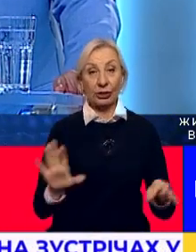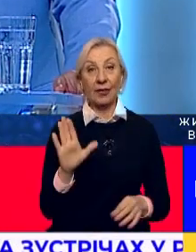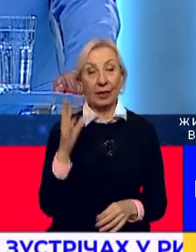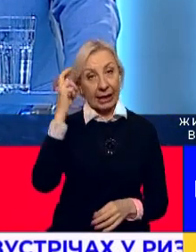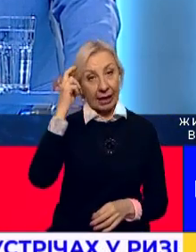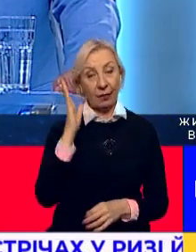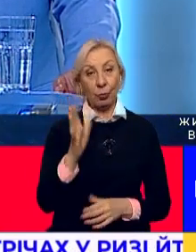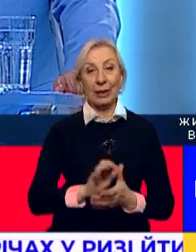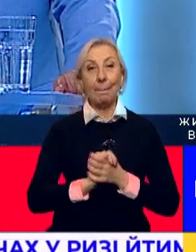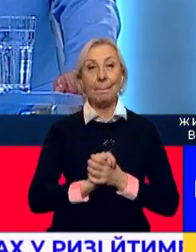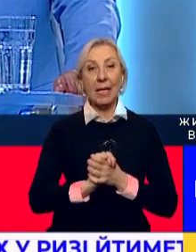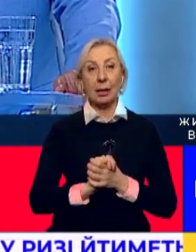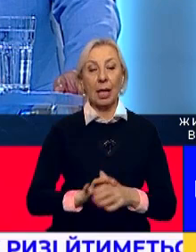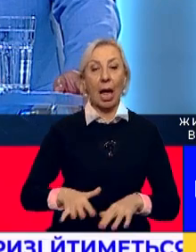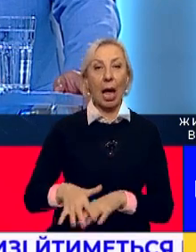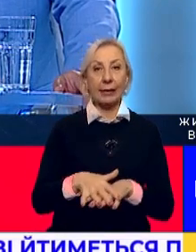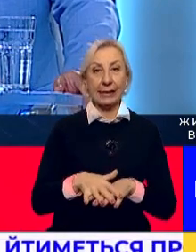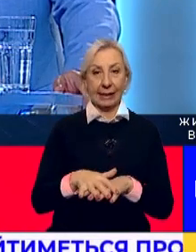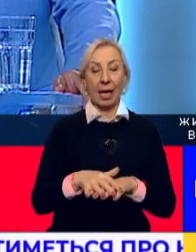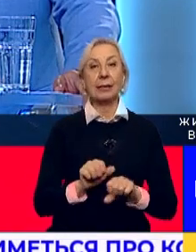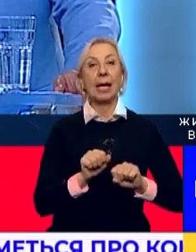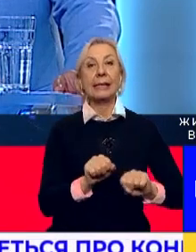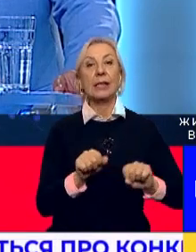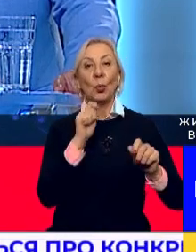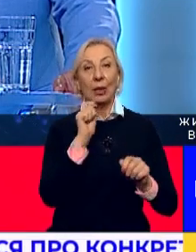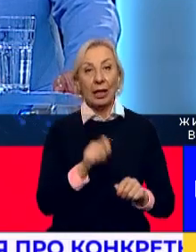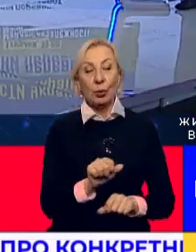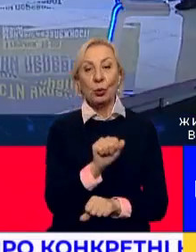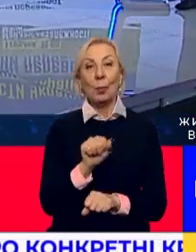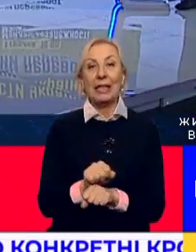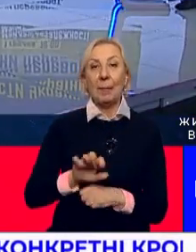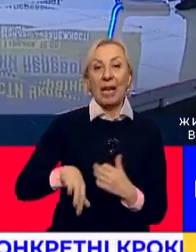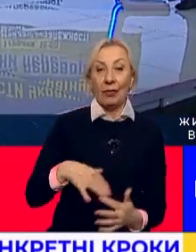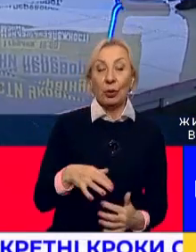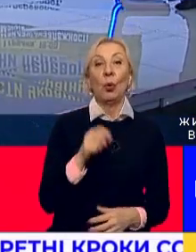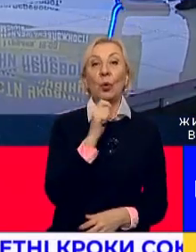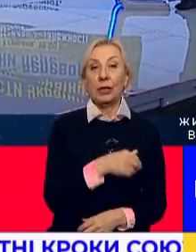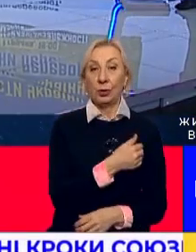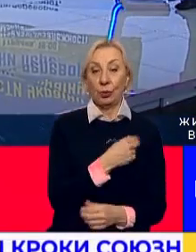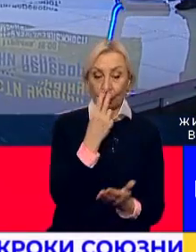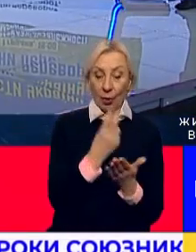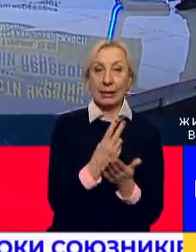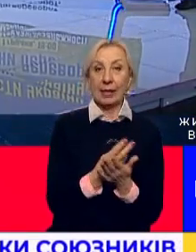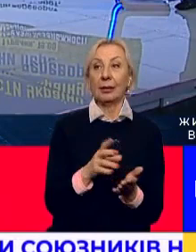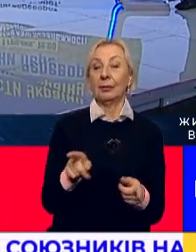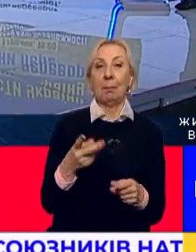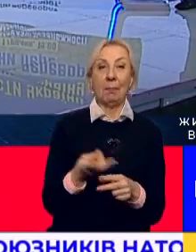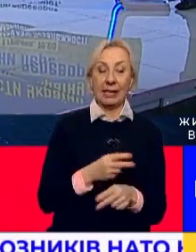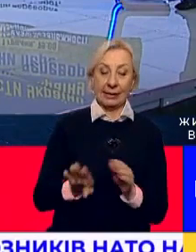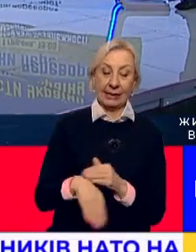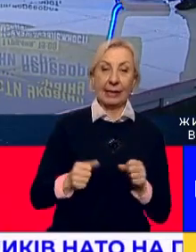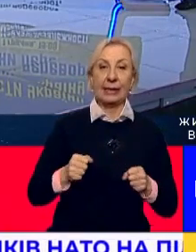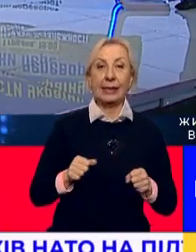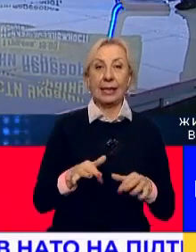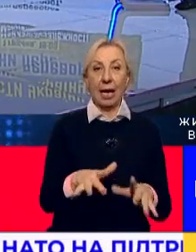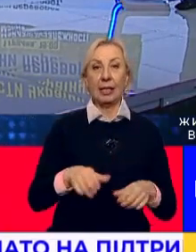акція «Захисти Україну, зупини переворот». Таким чином активісти вказують на бездіяльність чинної влади в умовах загрози